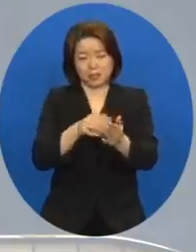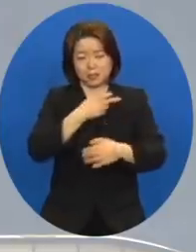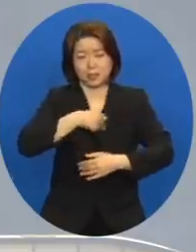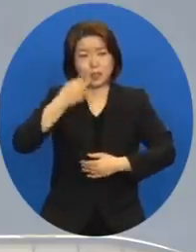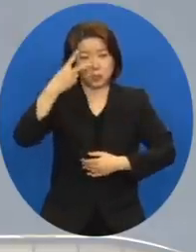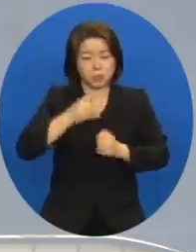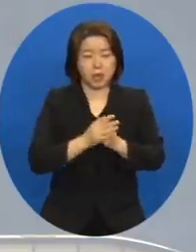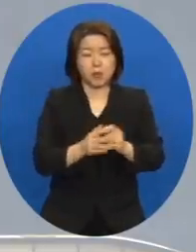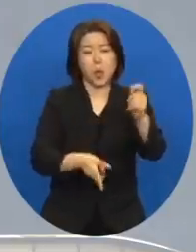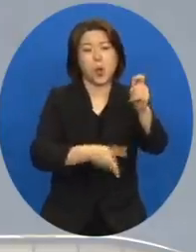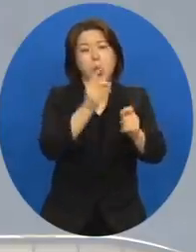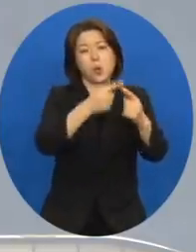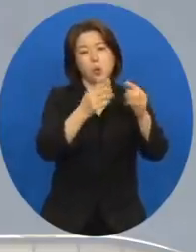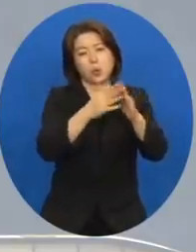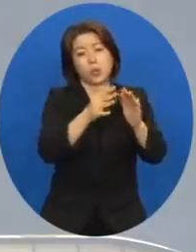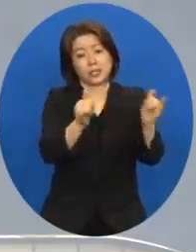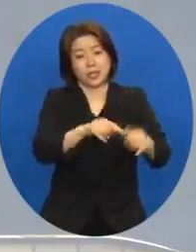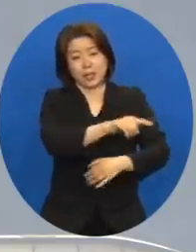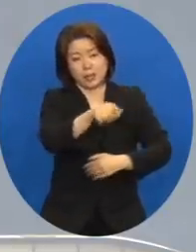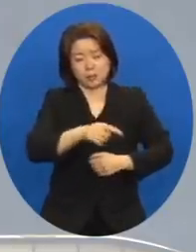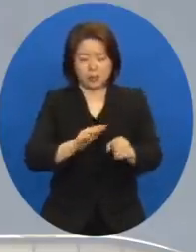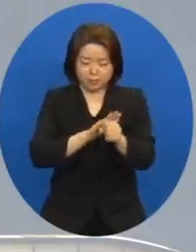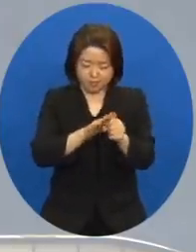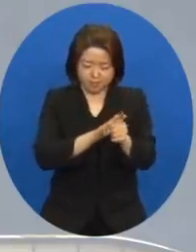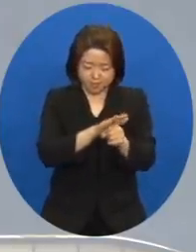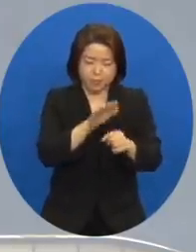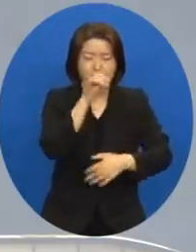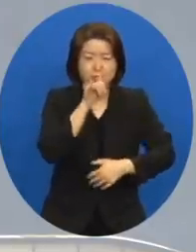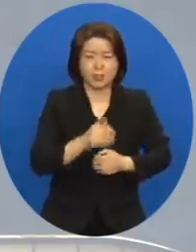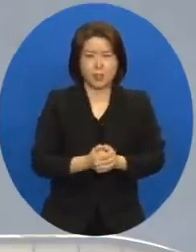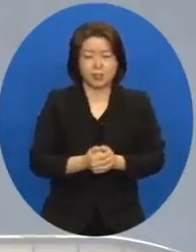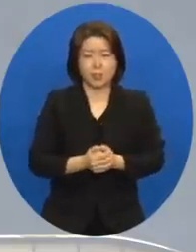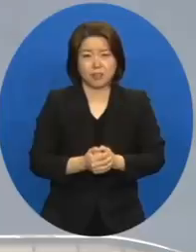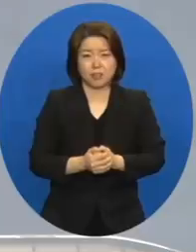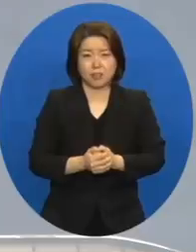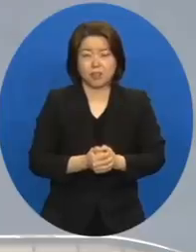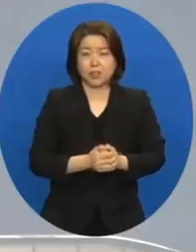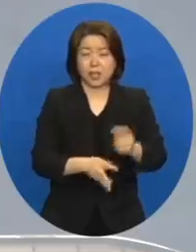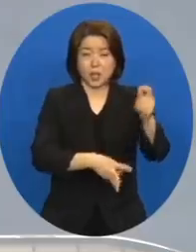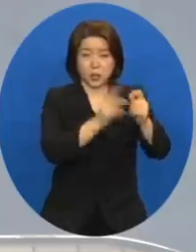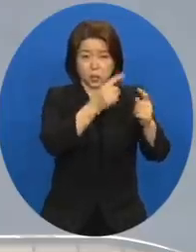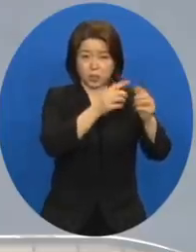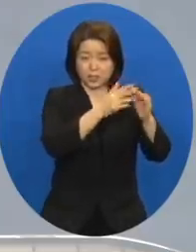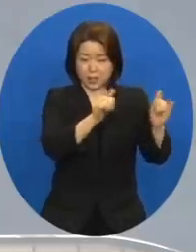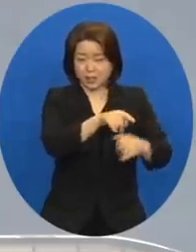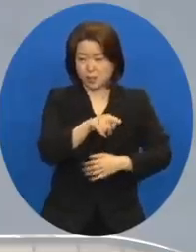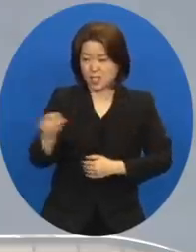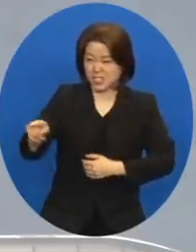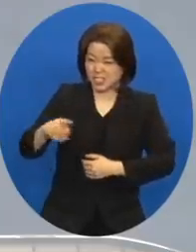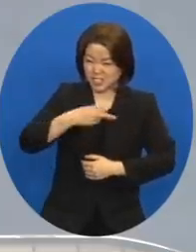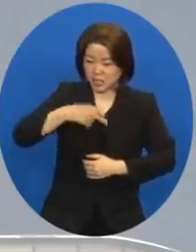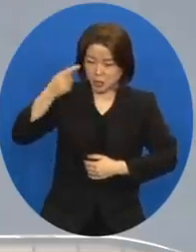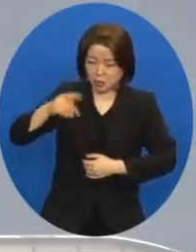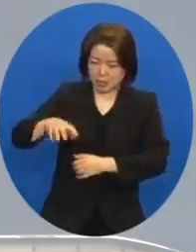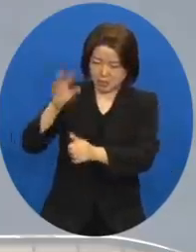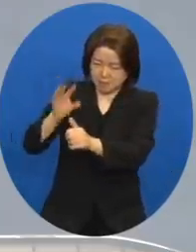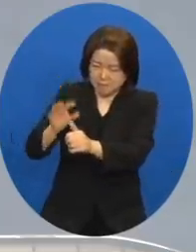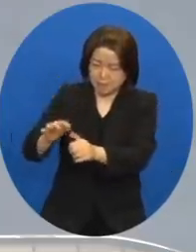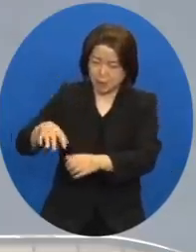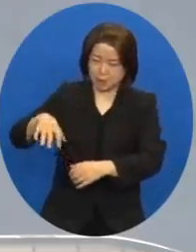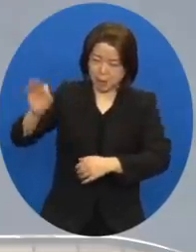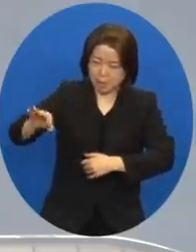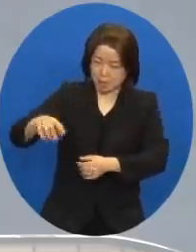고린도 교인들을 사랑했어요 고린도 교인들은 사도 바울을 말할 수 없이 폄하하고 비난하고